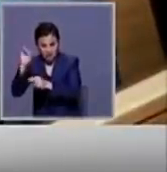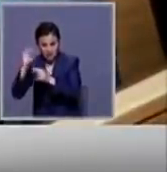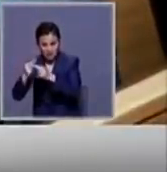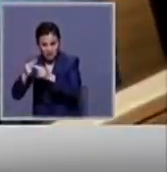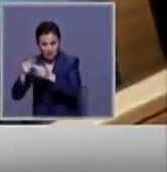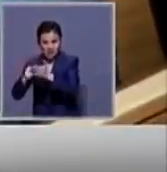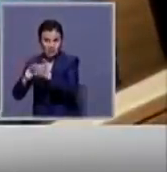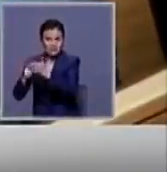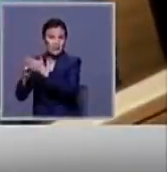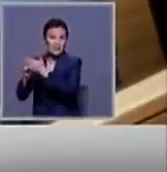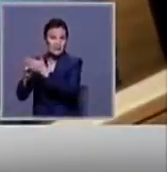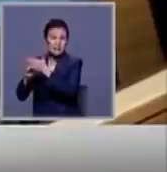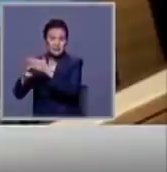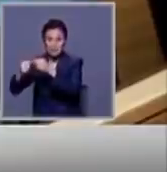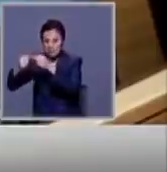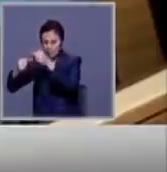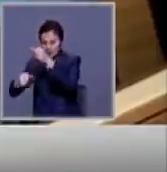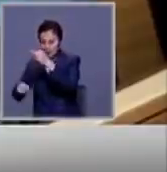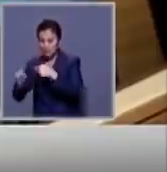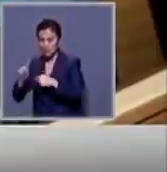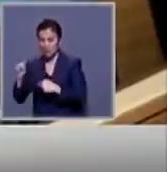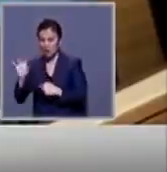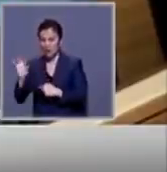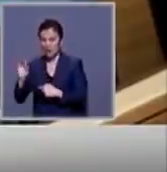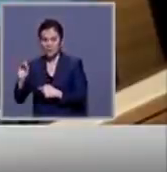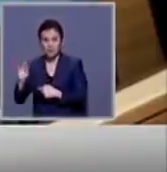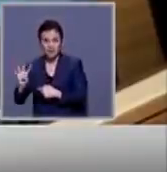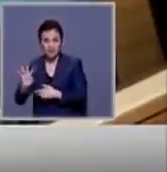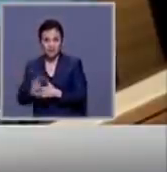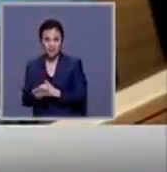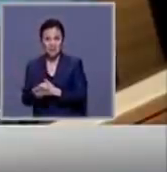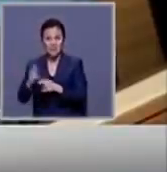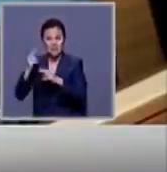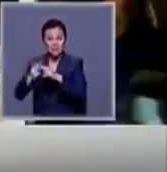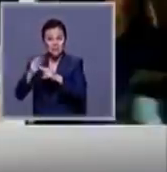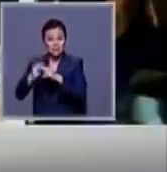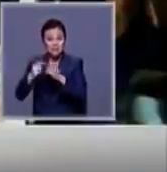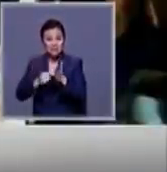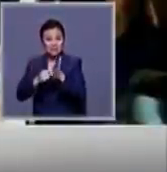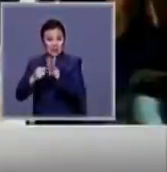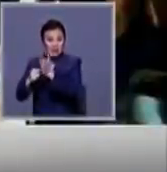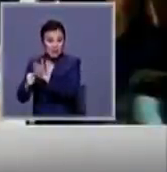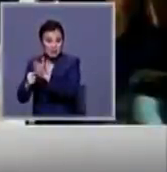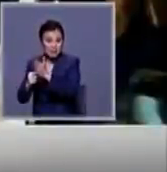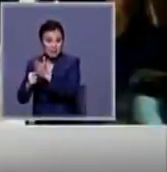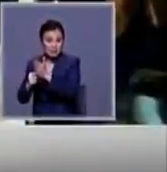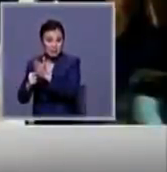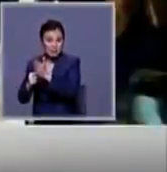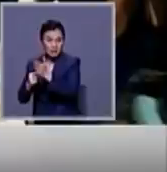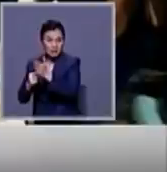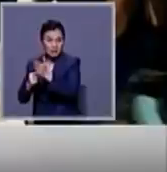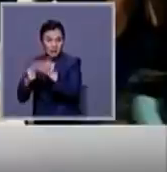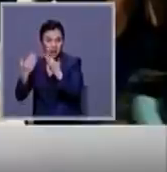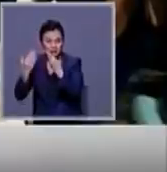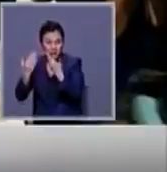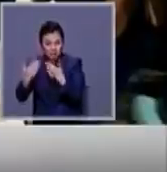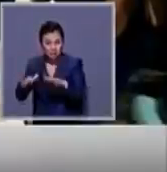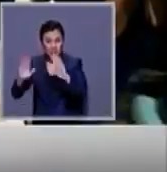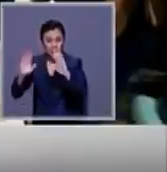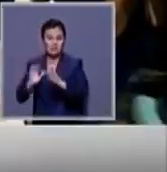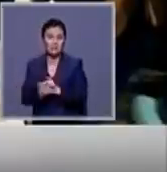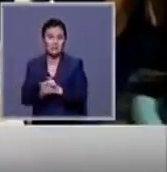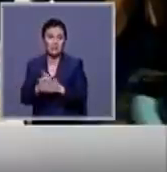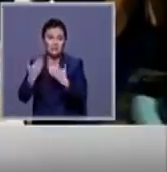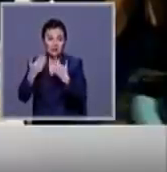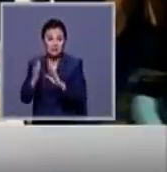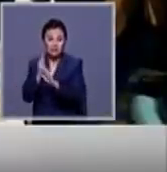นะฮะเลือกเหลือ194คนโดยเสนอชื่อเนี่ยภายในแล้วเสร็จไม่ช้ากว่าระยะเว